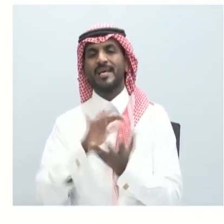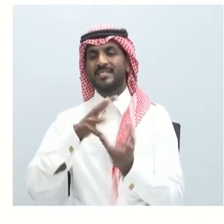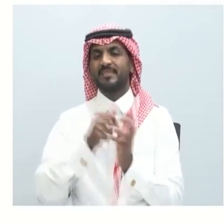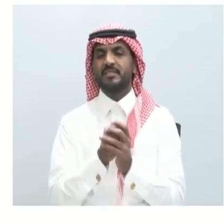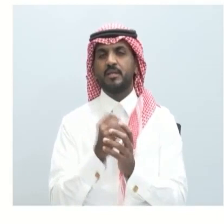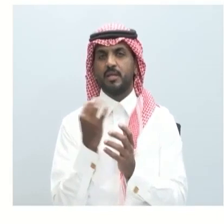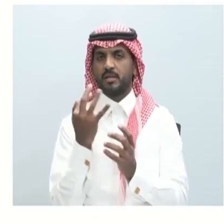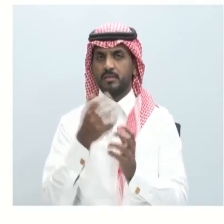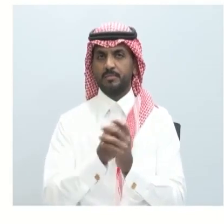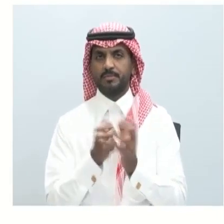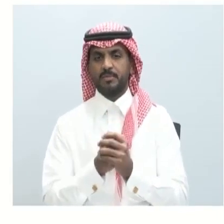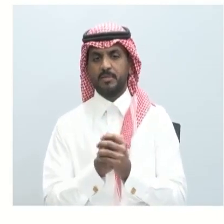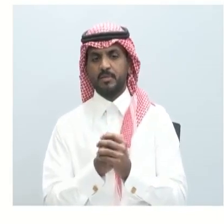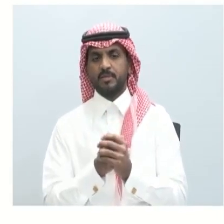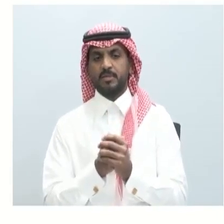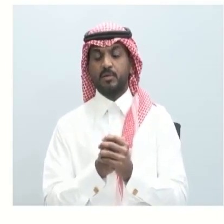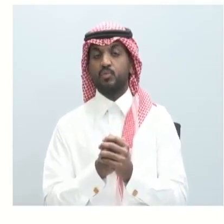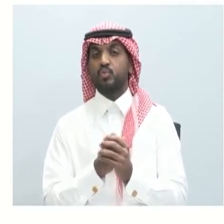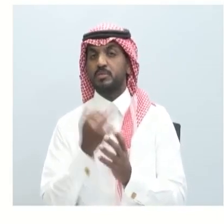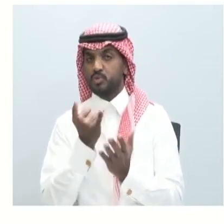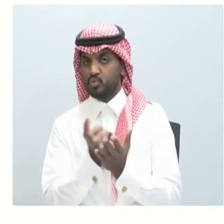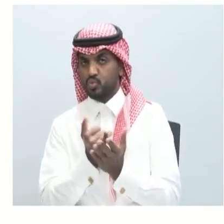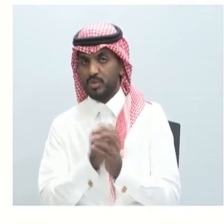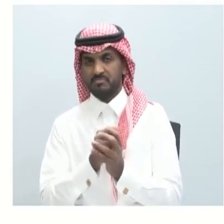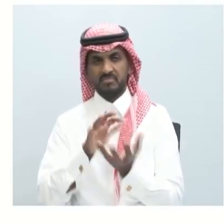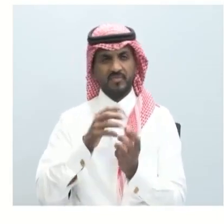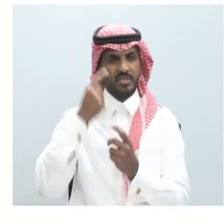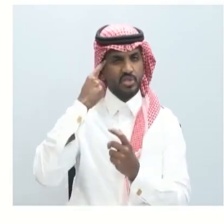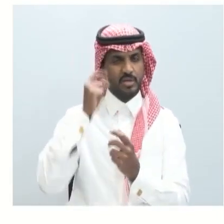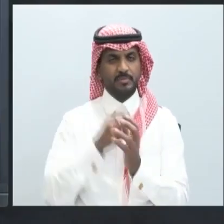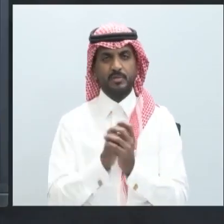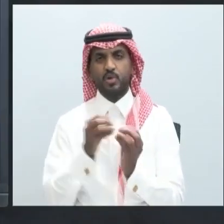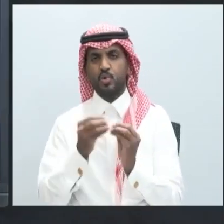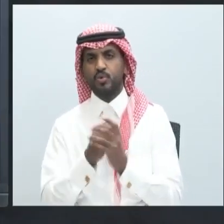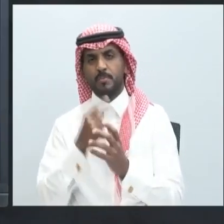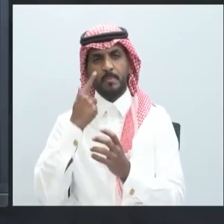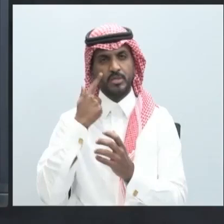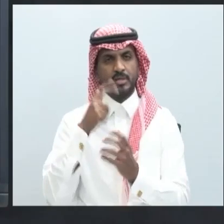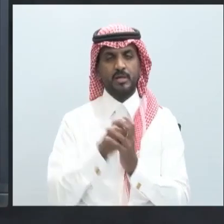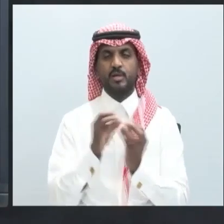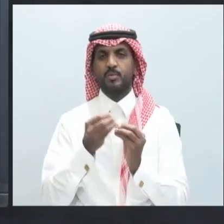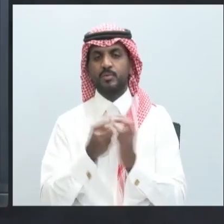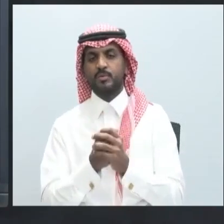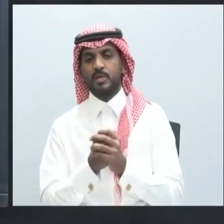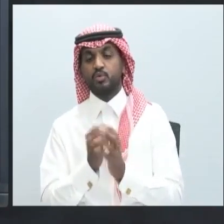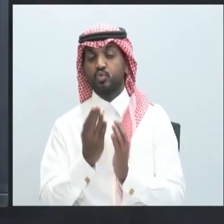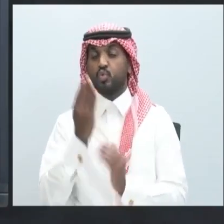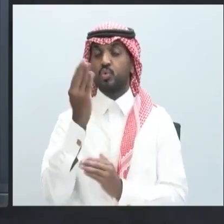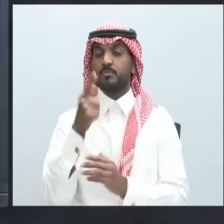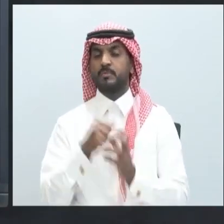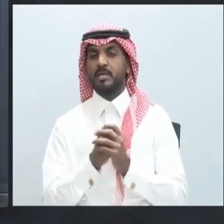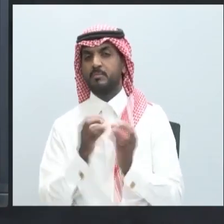تترتب على هذه الكروموسومات الجين المسؤول عن صفه الشعر الجين المسؤول عن لون البشره الجين المسؤول عن الطول